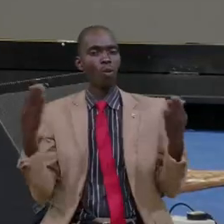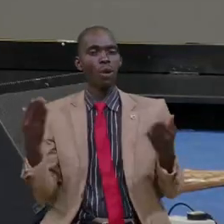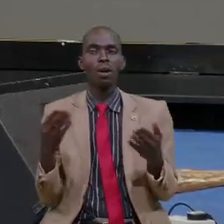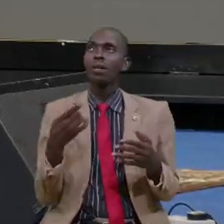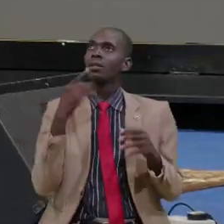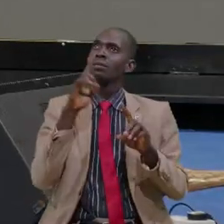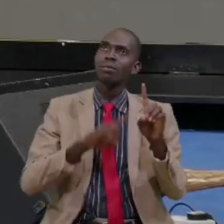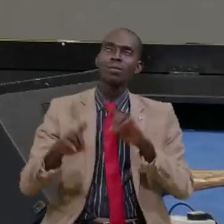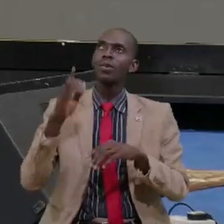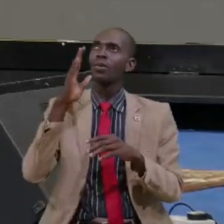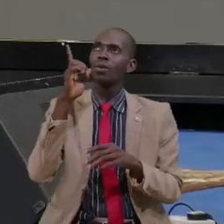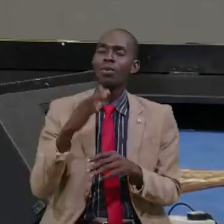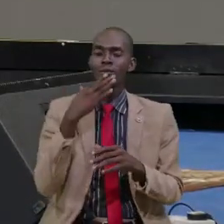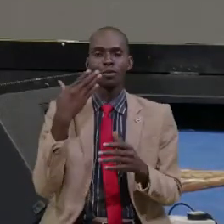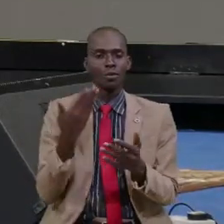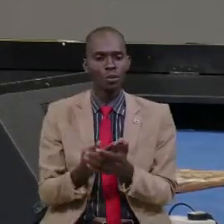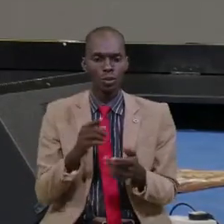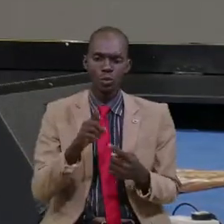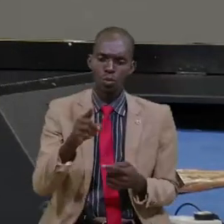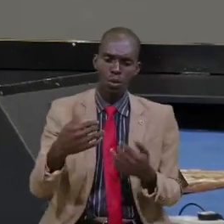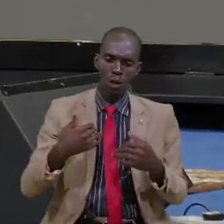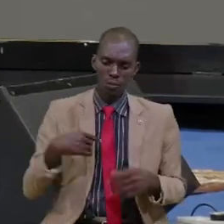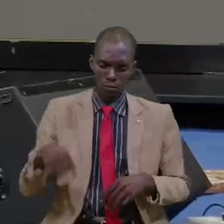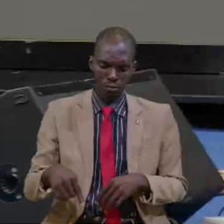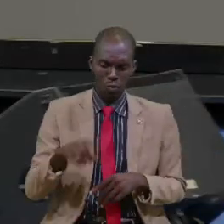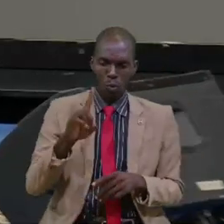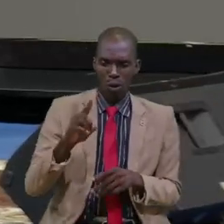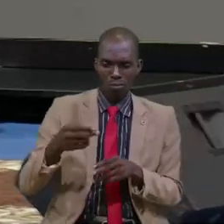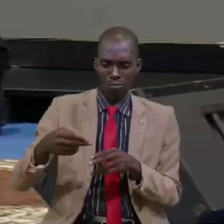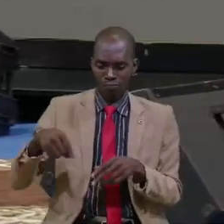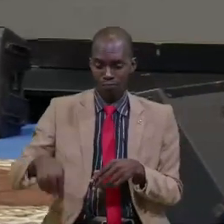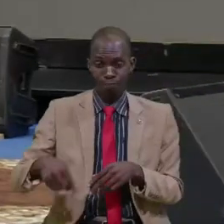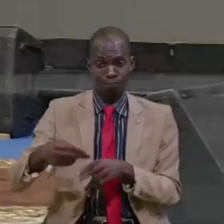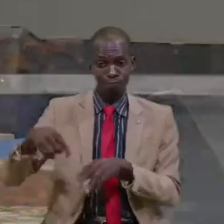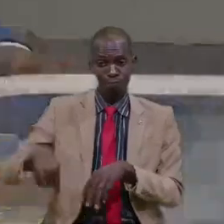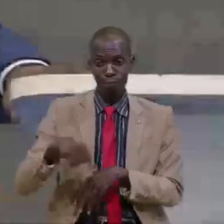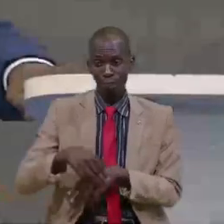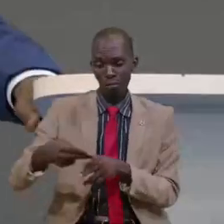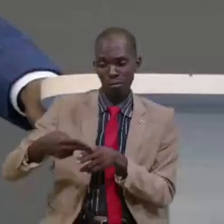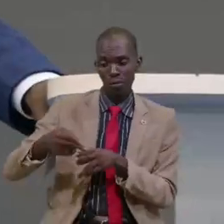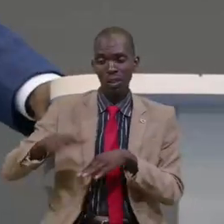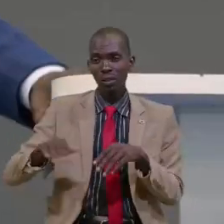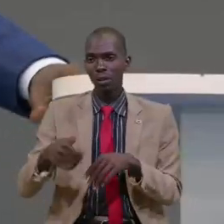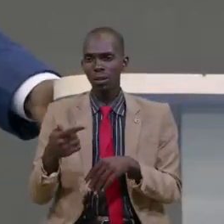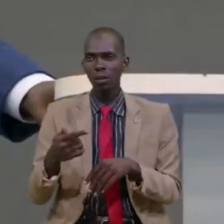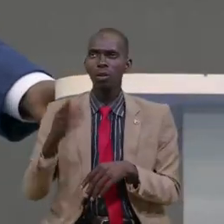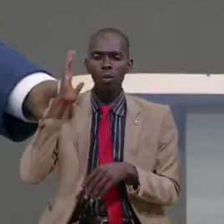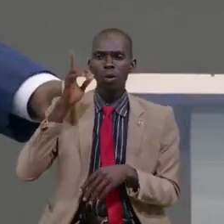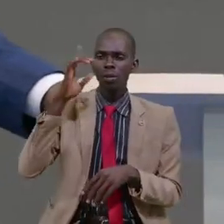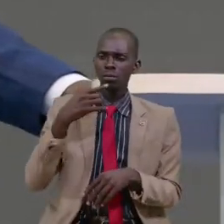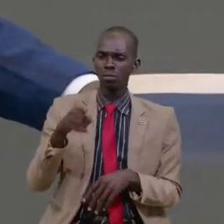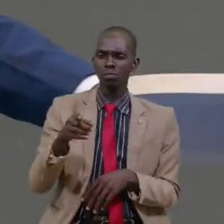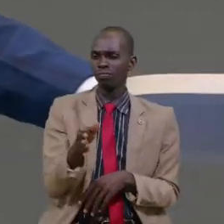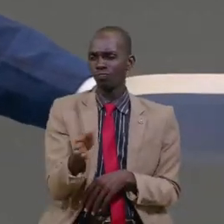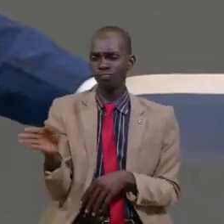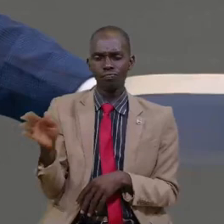il ouvre ses oreilles sourdes. Toi, si tu viens un pied plus court que l'autre, est-ce qu'il va dire, toi, mets-toi de côté, je